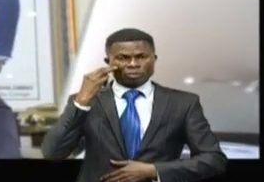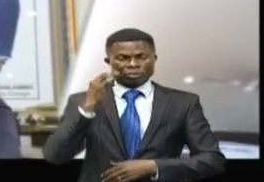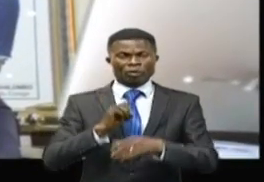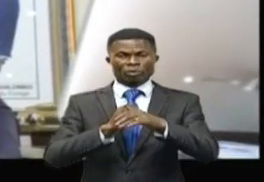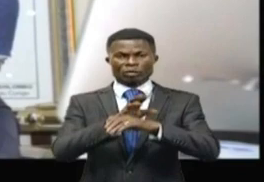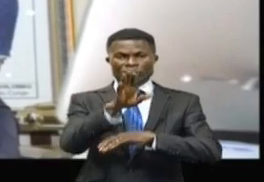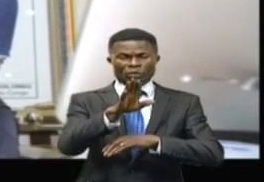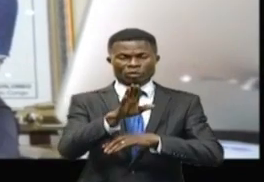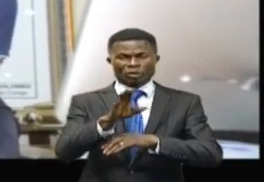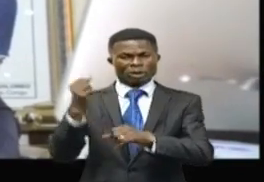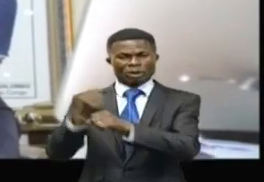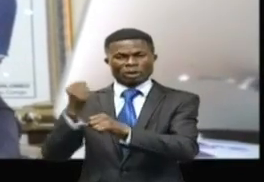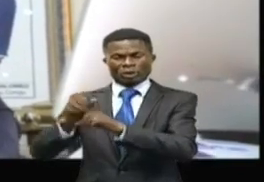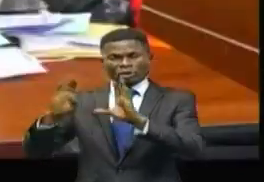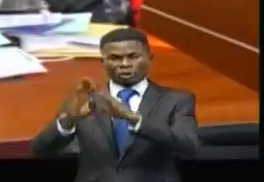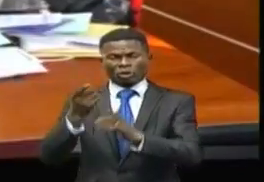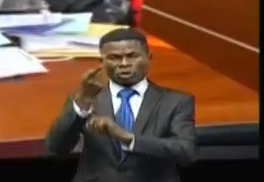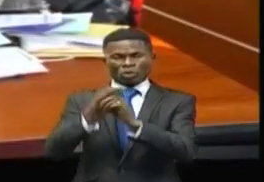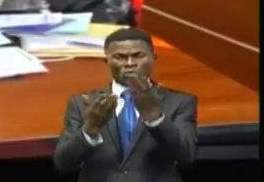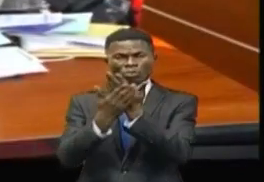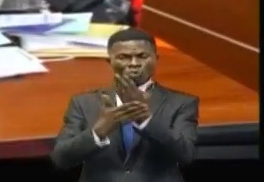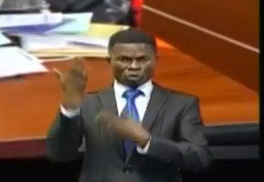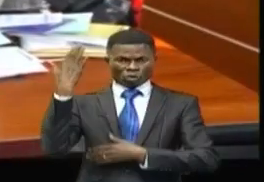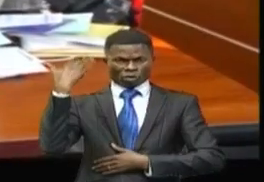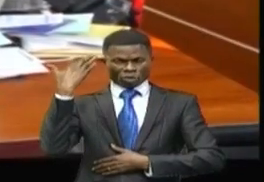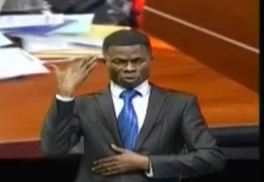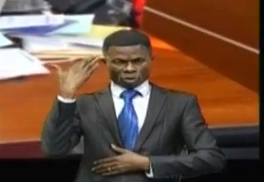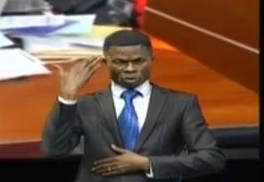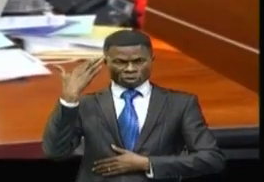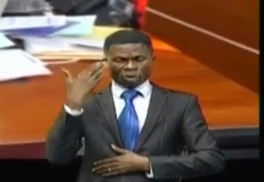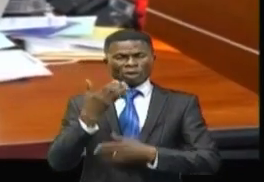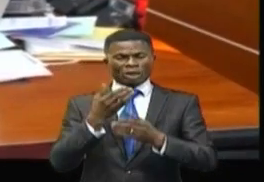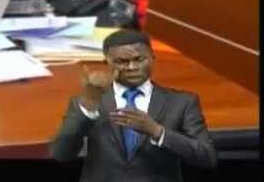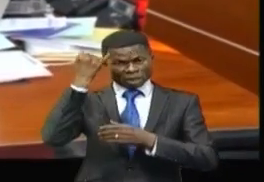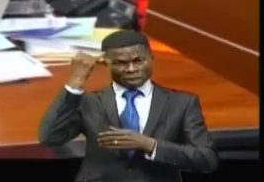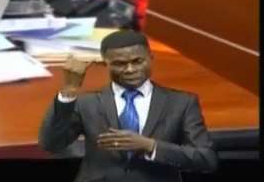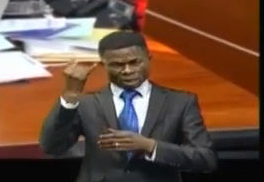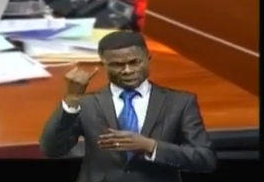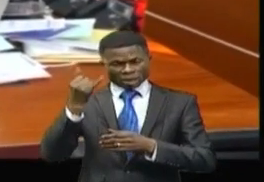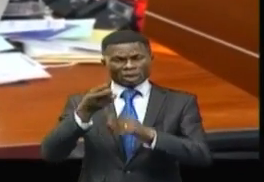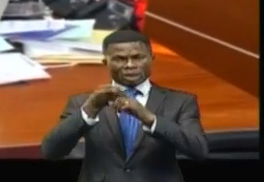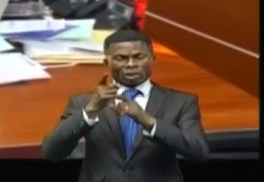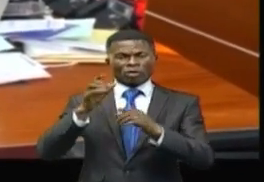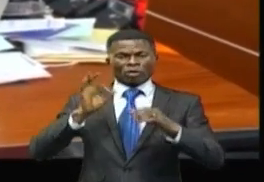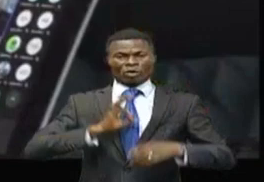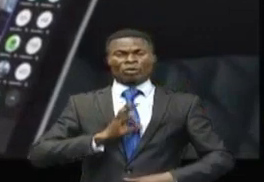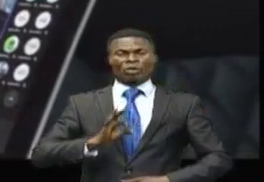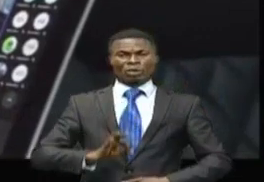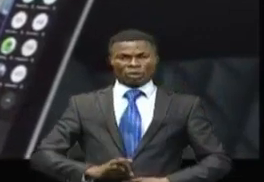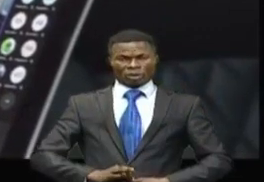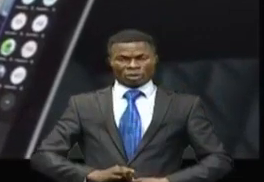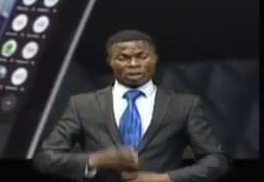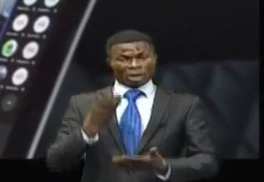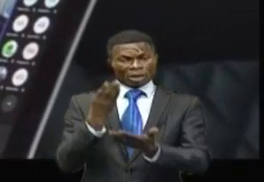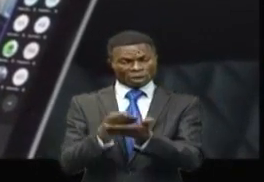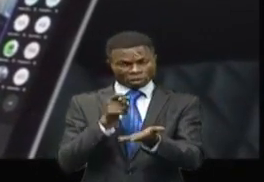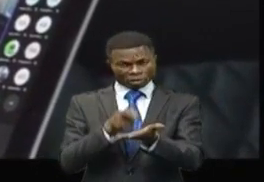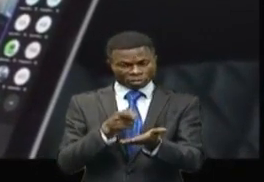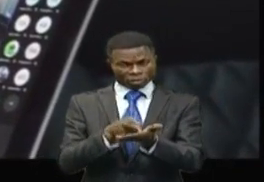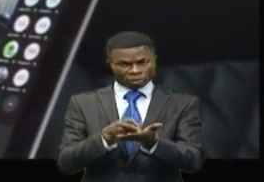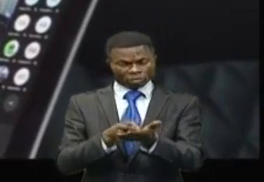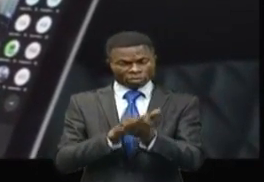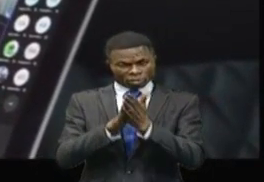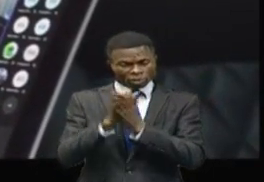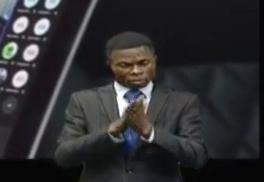en tous les services en juillet dernier et suivant les orientations du président de la république c'est budget mettra un accent